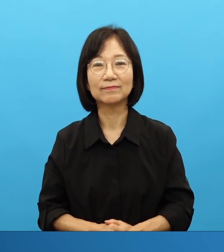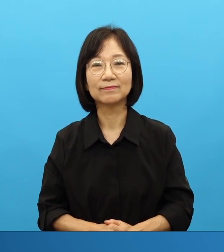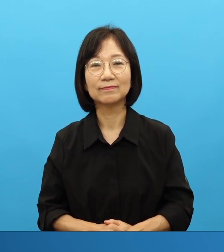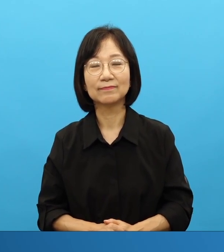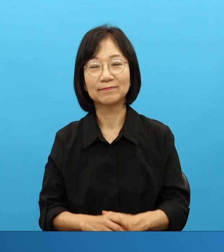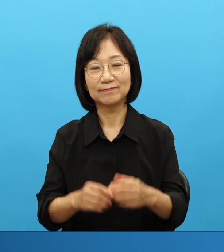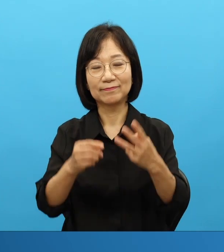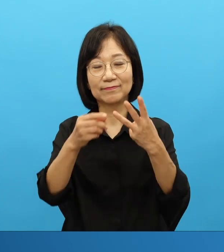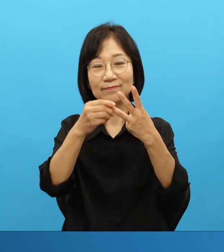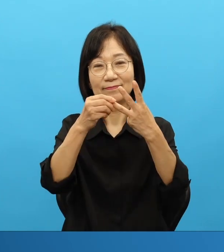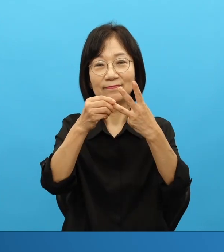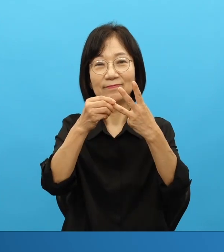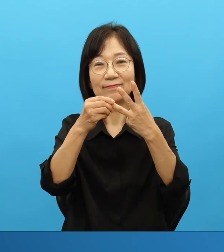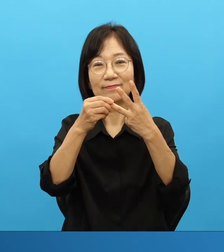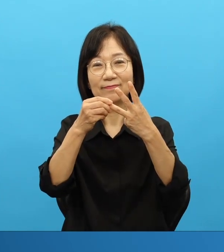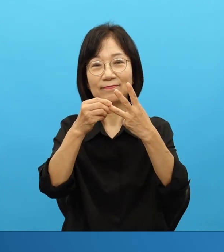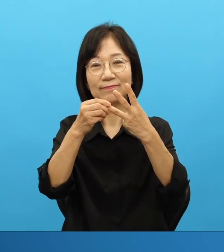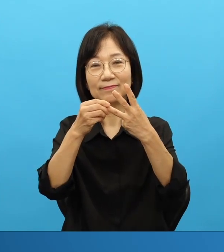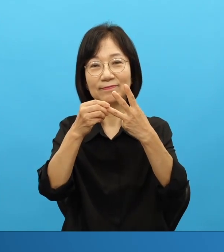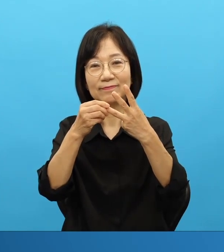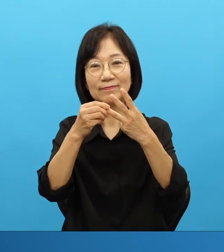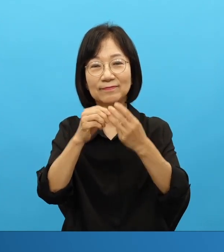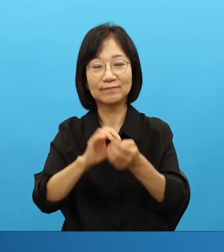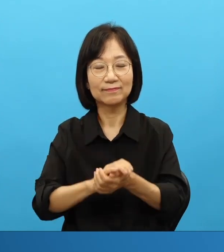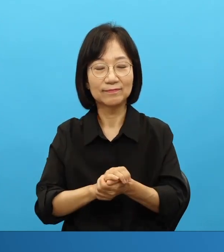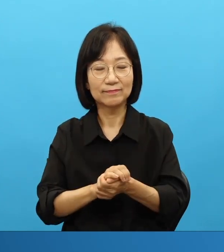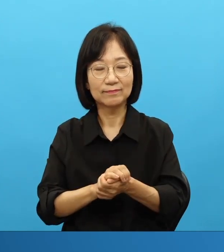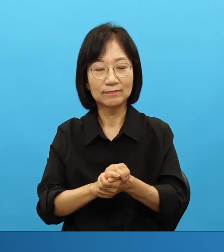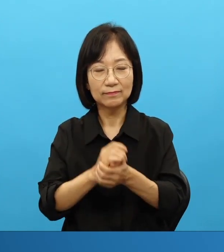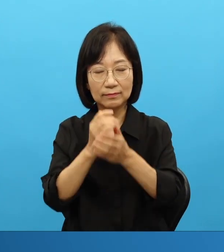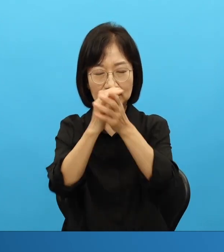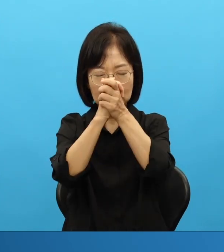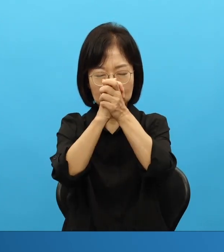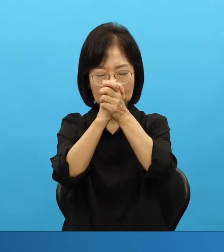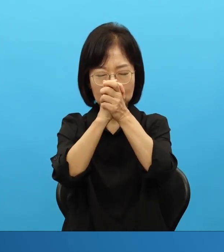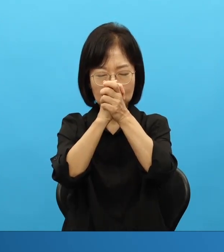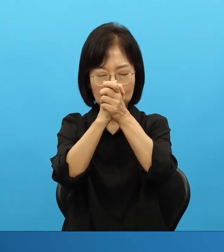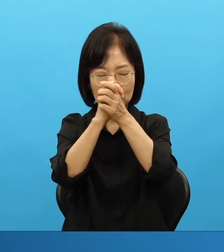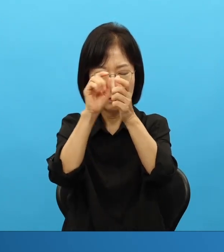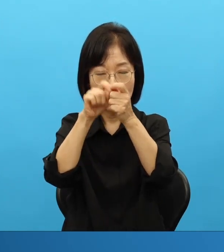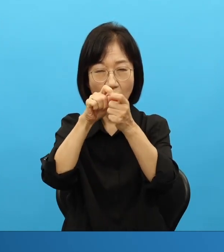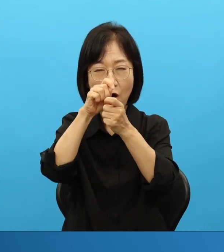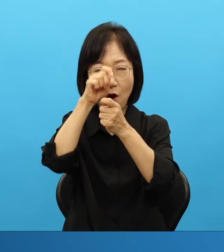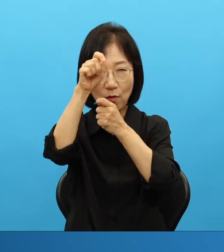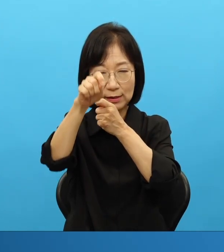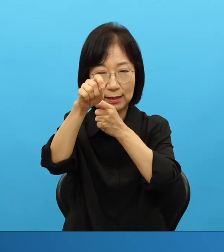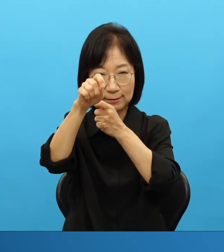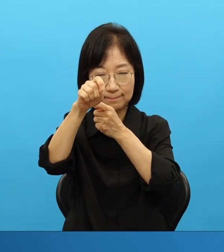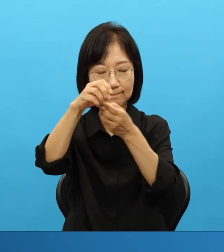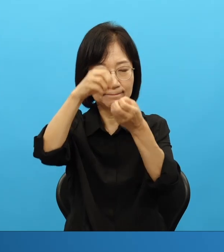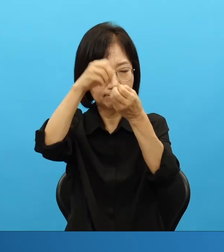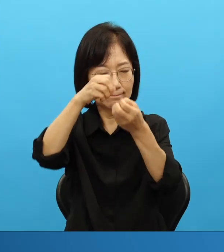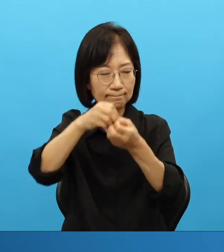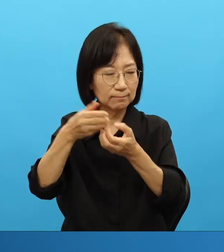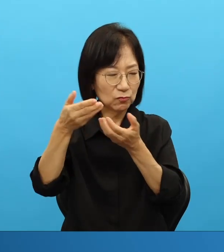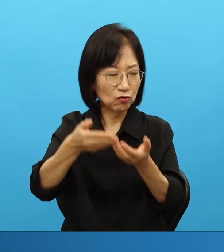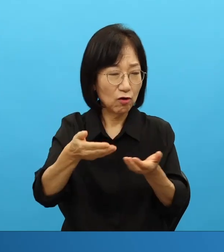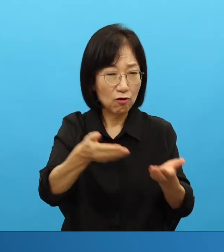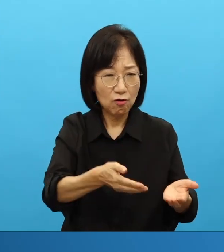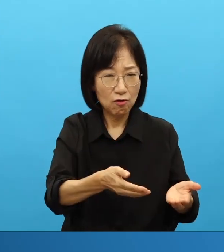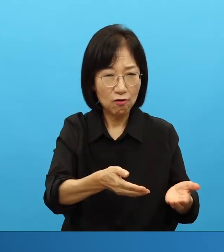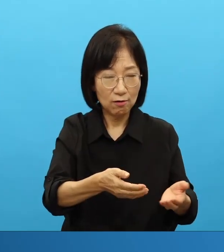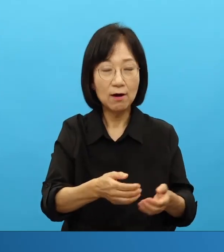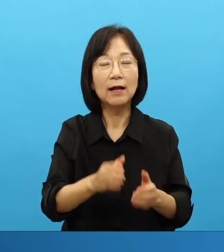세 번째 강의입니다. 기도의 영혼이라는 바톤을 붙잡아야 돼요. 그래야만 세계화가